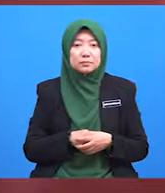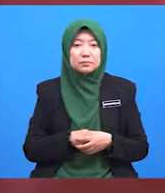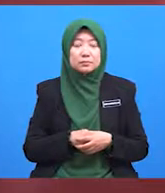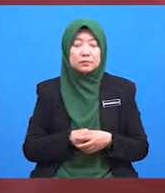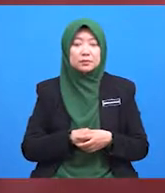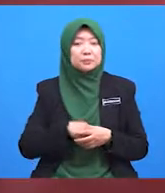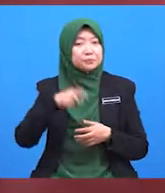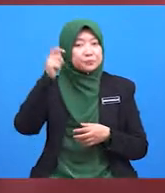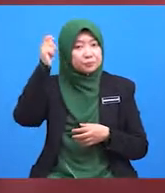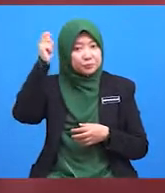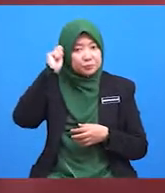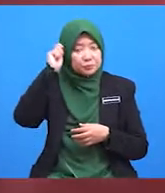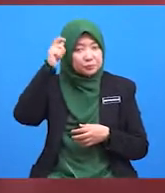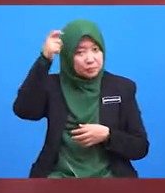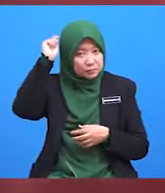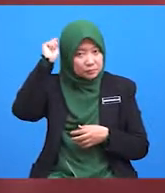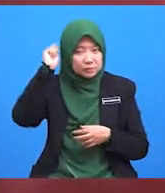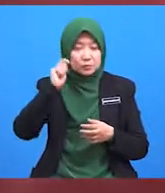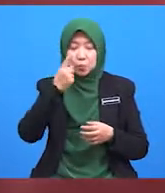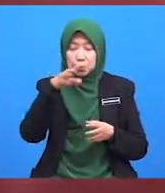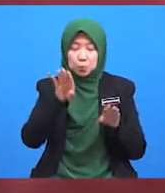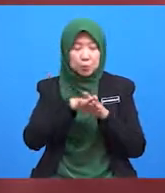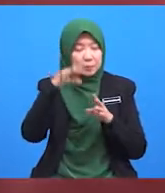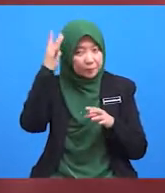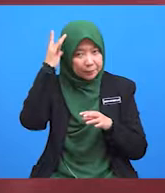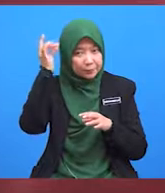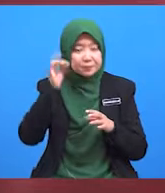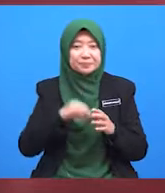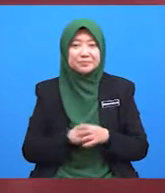Shower cap yang digunakan untuk menutup rambut pelanggan.